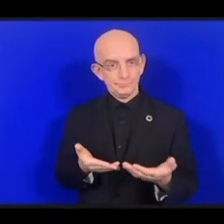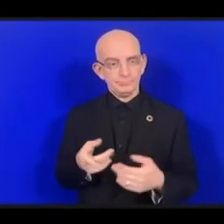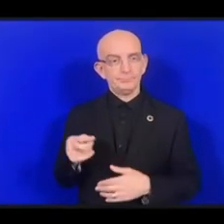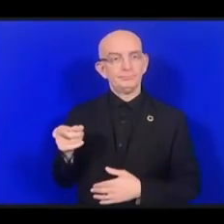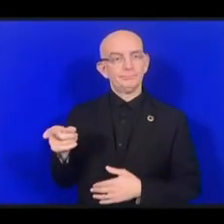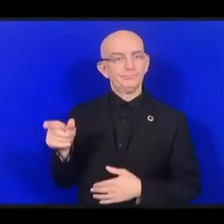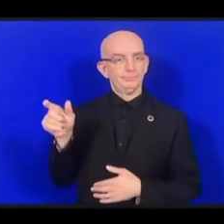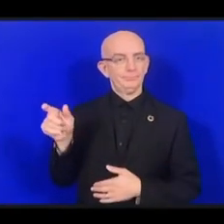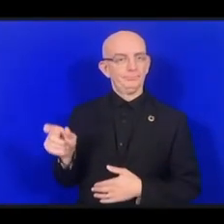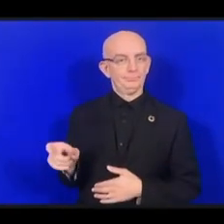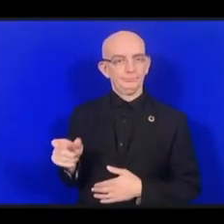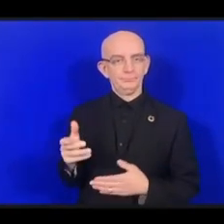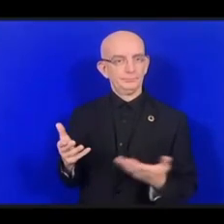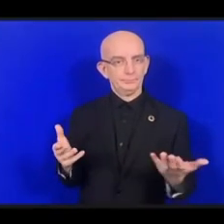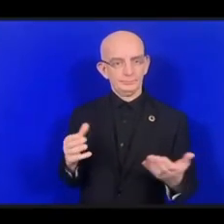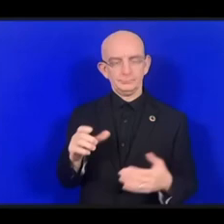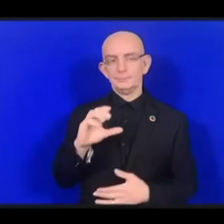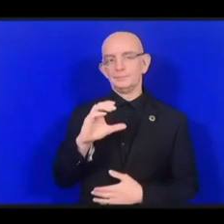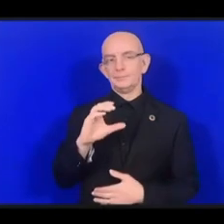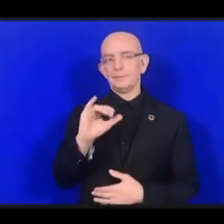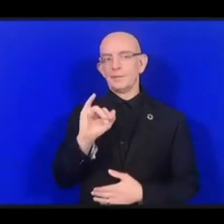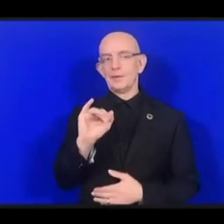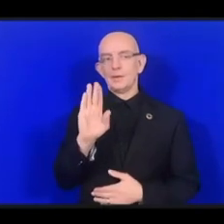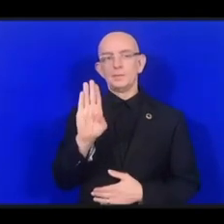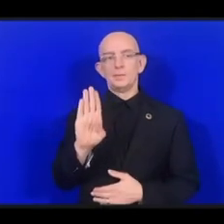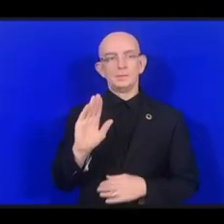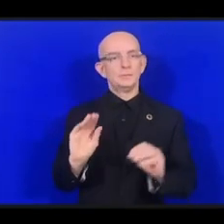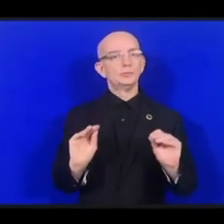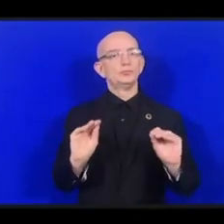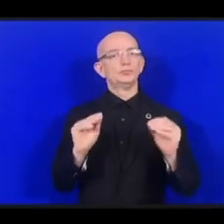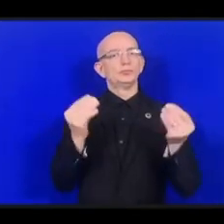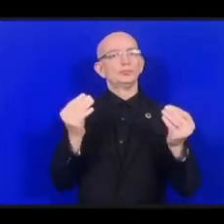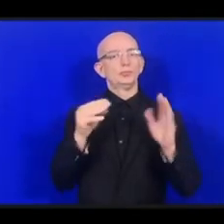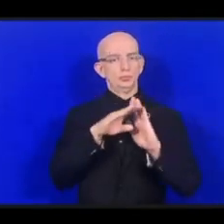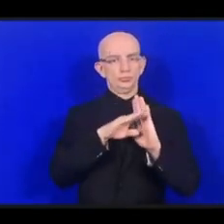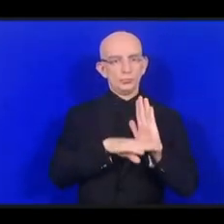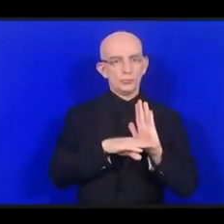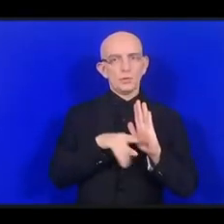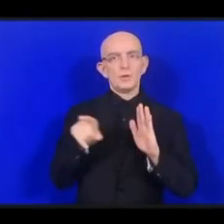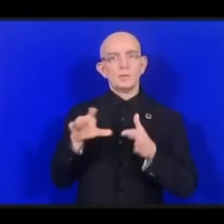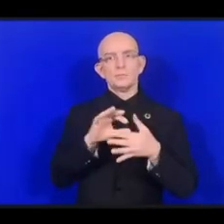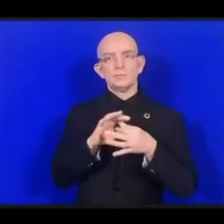jeunesse de notre FGI de venir à la